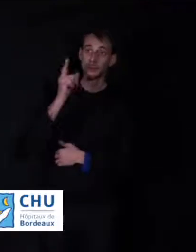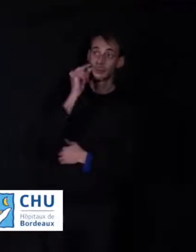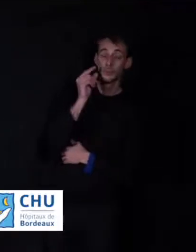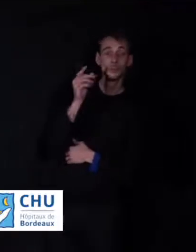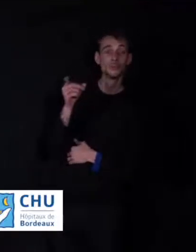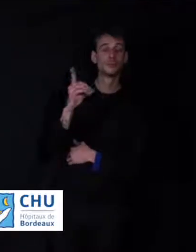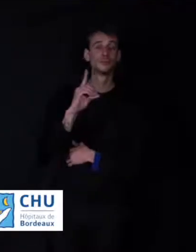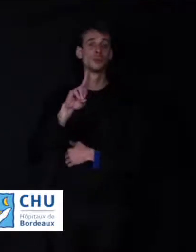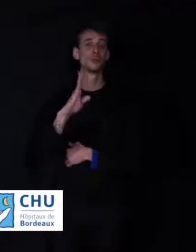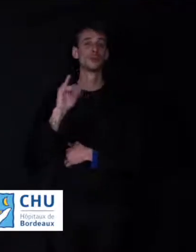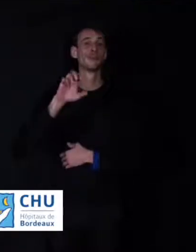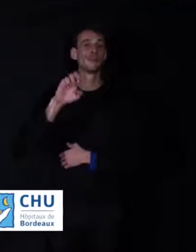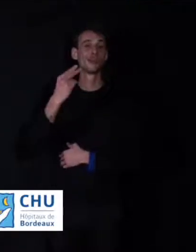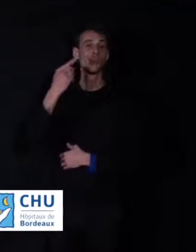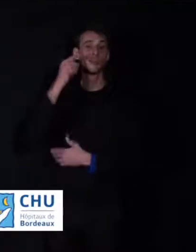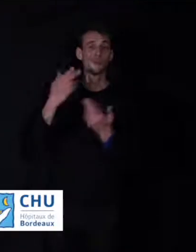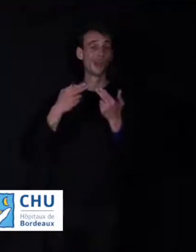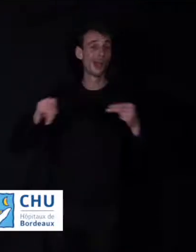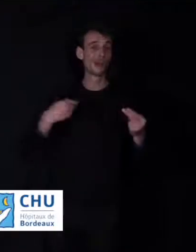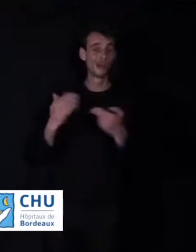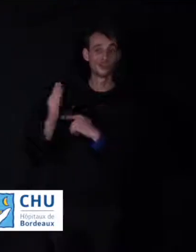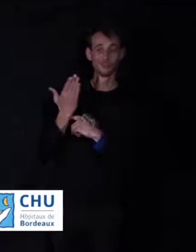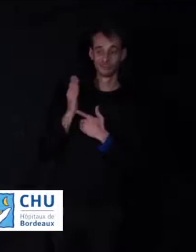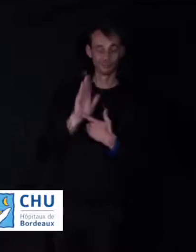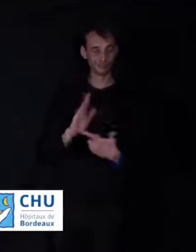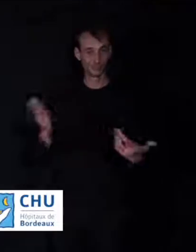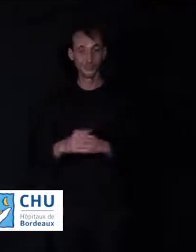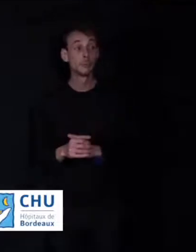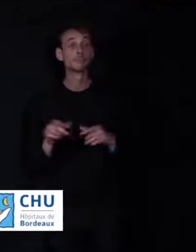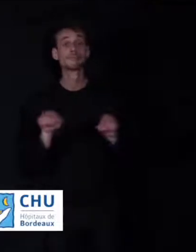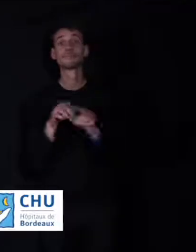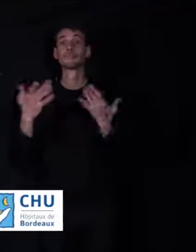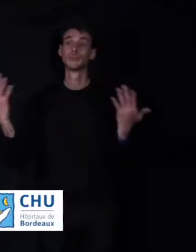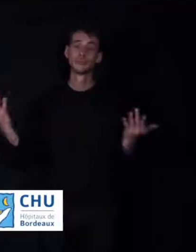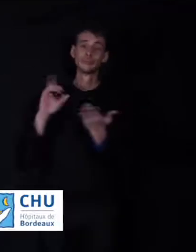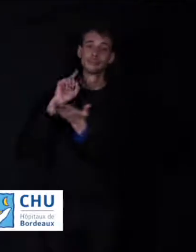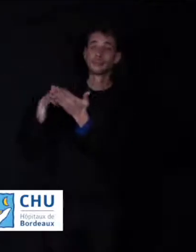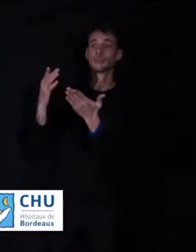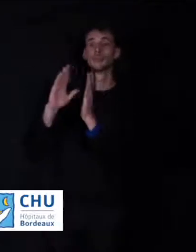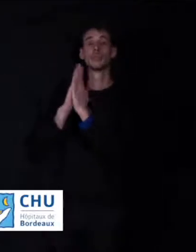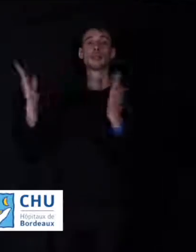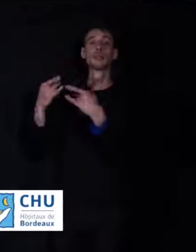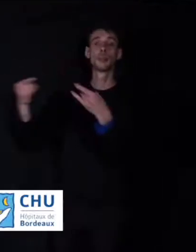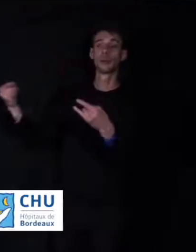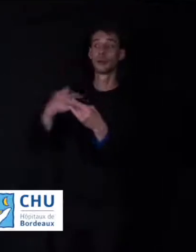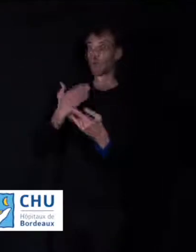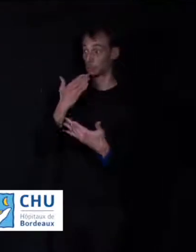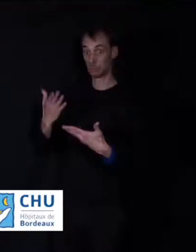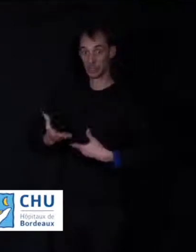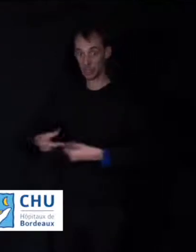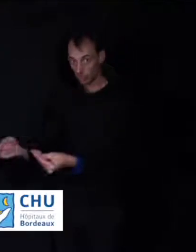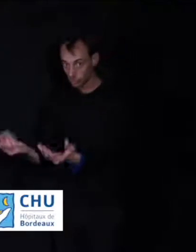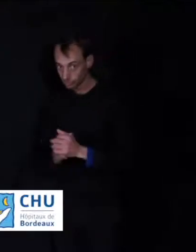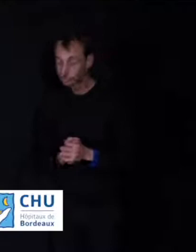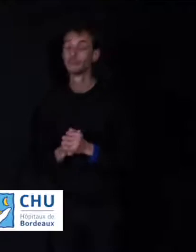introduction. Merci bien évidemment à la librairie Mola de nous accueillir et pour le soutien pour cette soirée débat. Merci